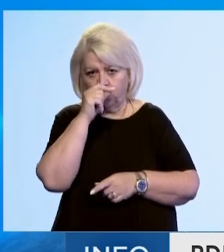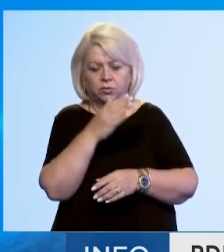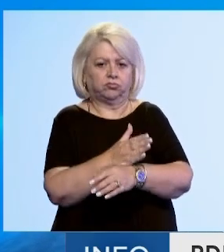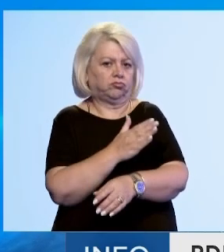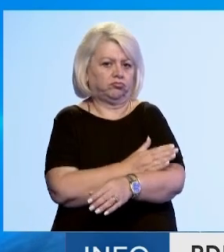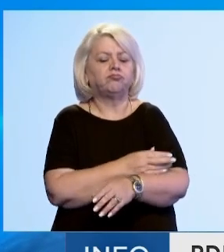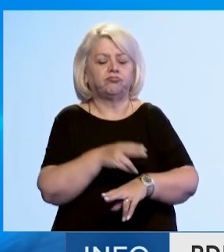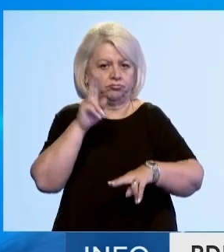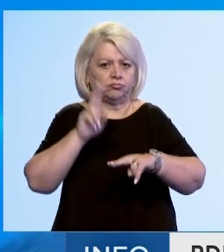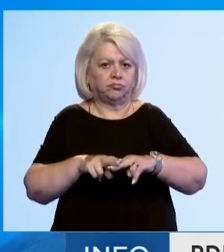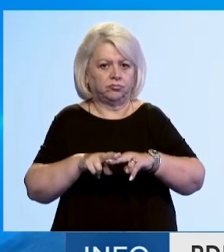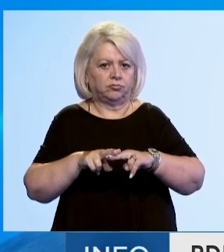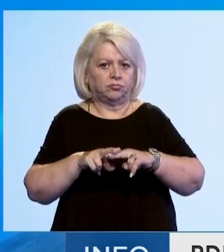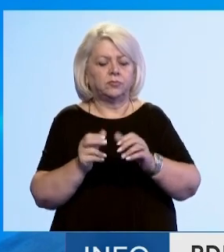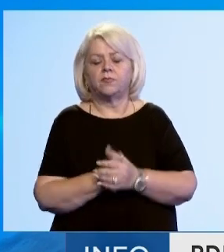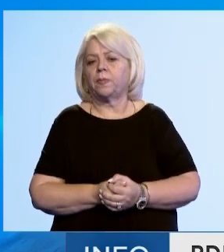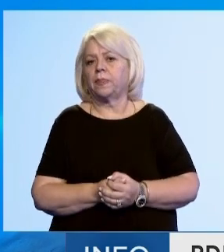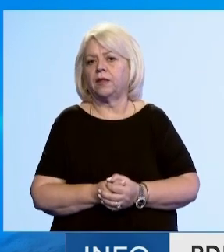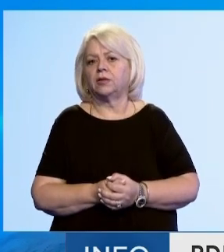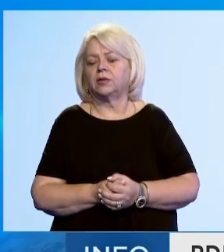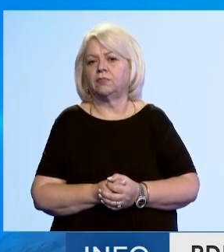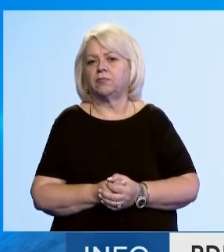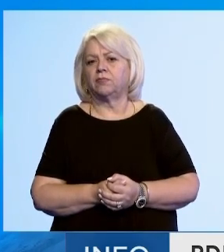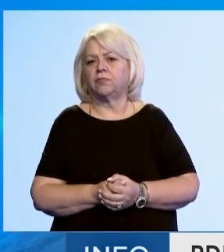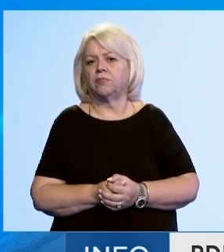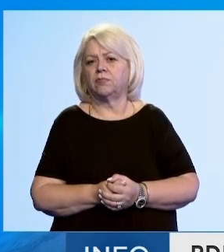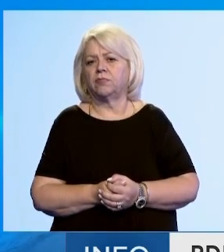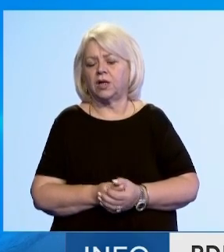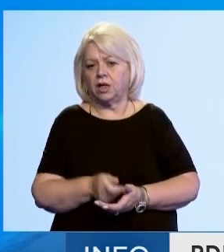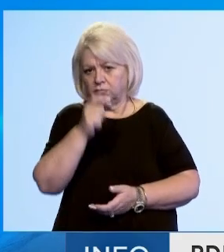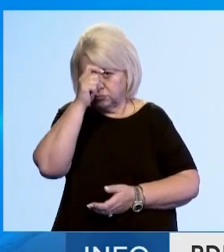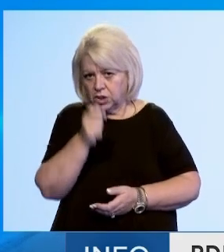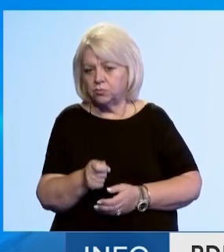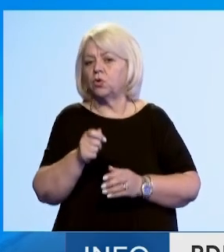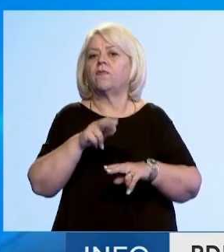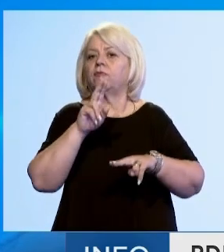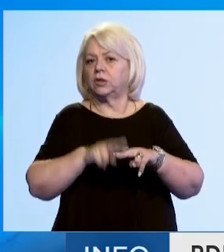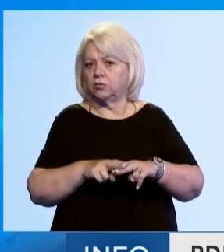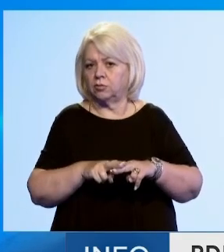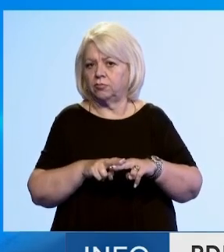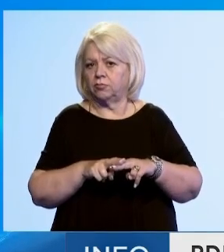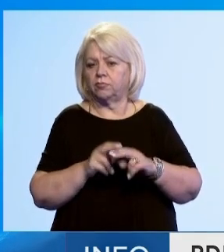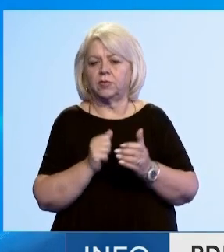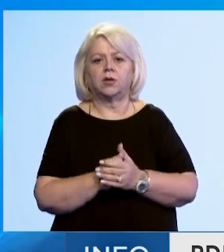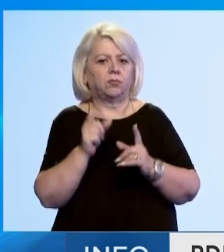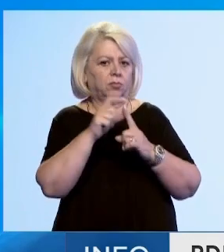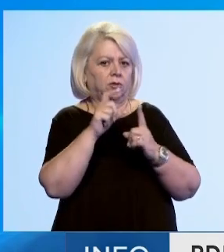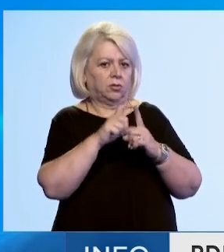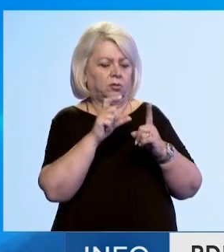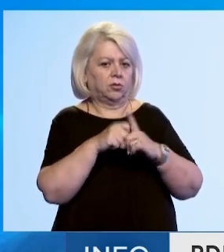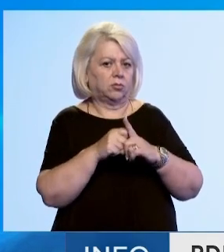Podujevës ka marrë këtë vendim. Na si degë kemi respektu vendimin pasi që jemi pjesë degë e Partisë